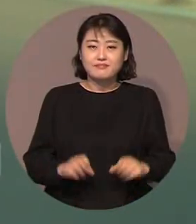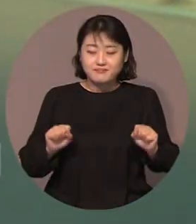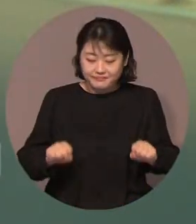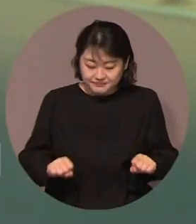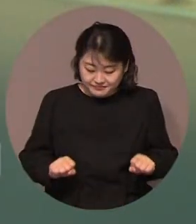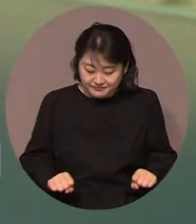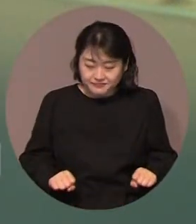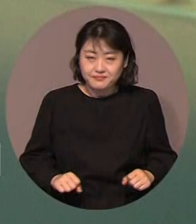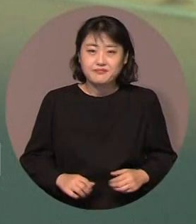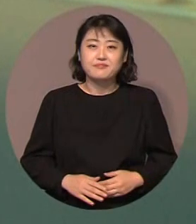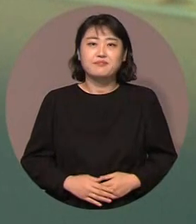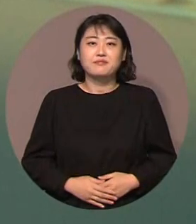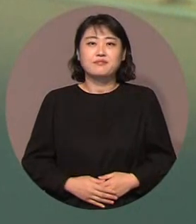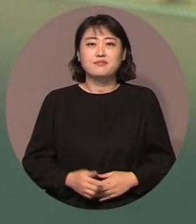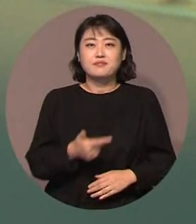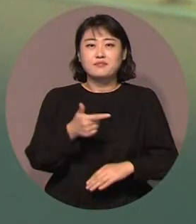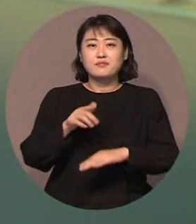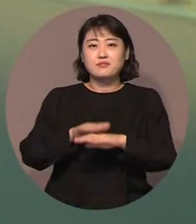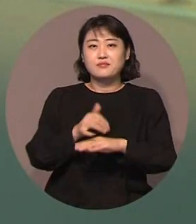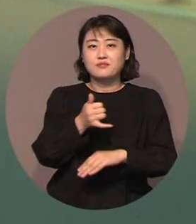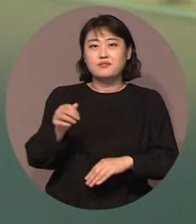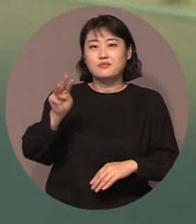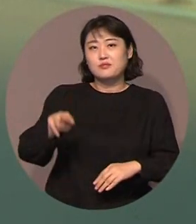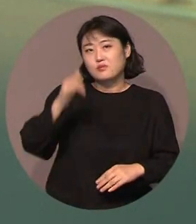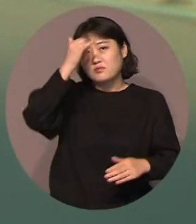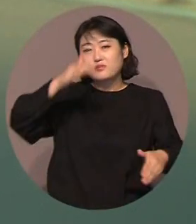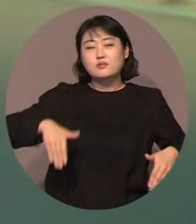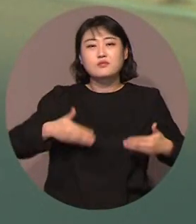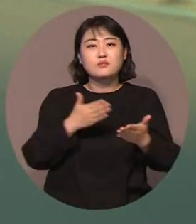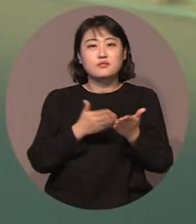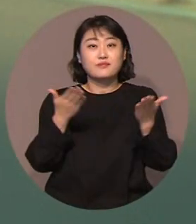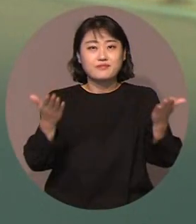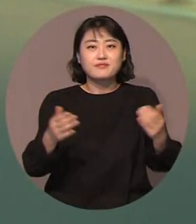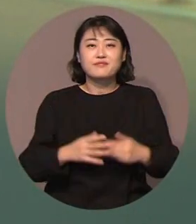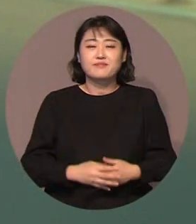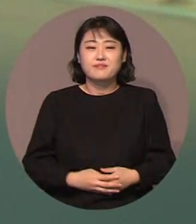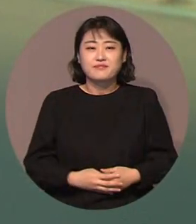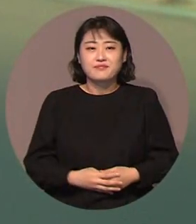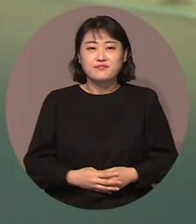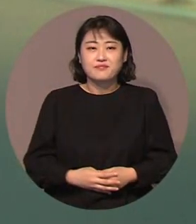여러분 안녕하십니까? MBC 뉴스데스크 계속해서 대전, 세종, 충남 소식 전해드립니다.